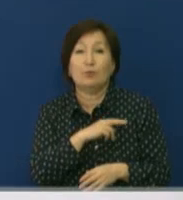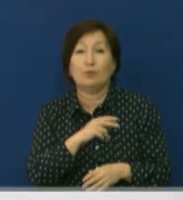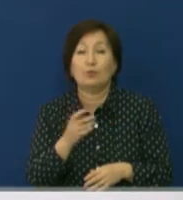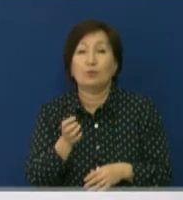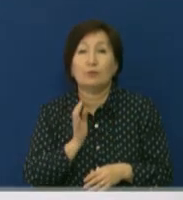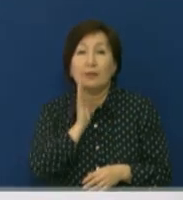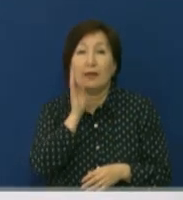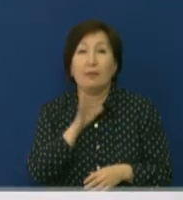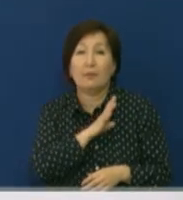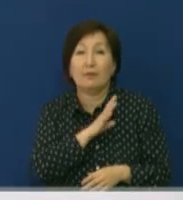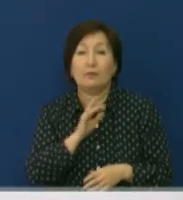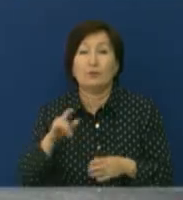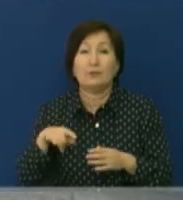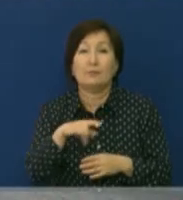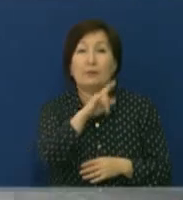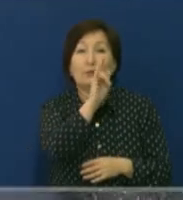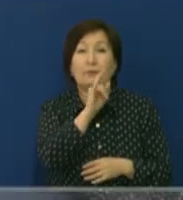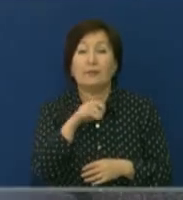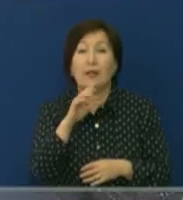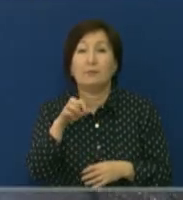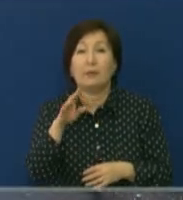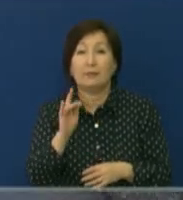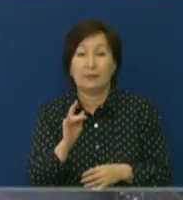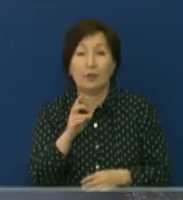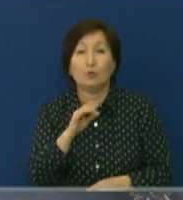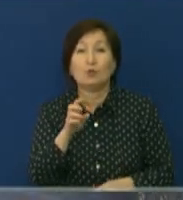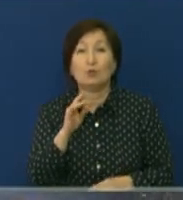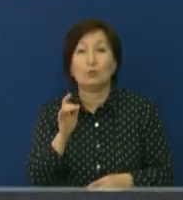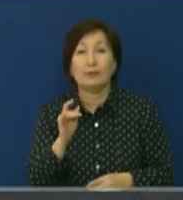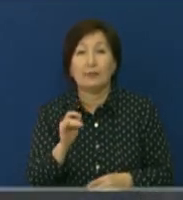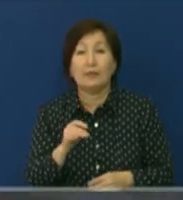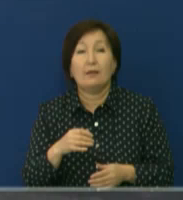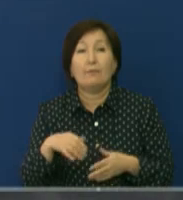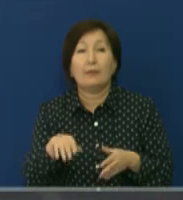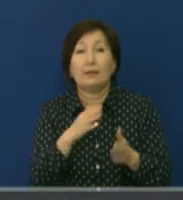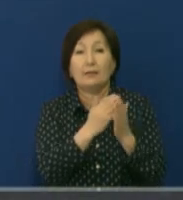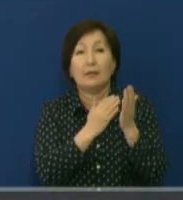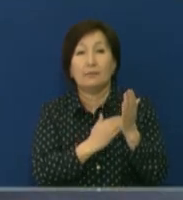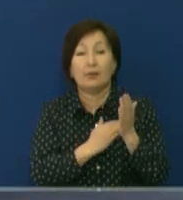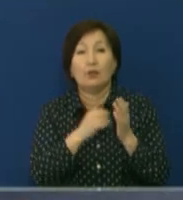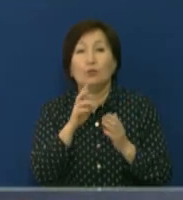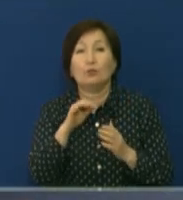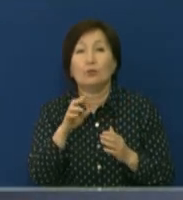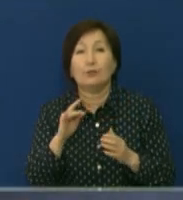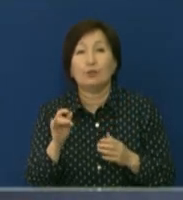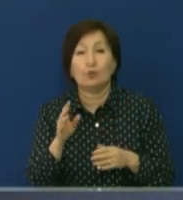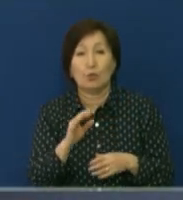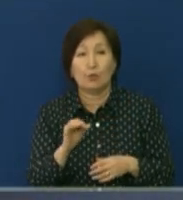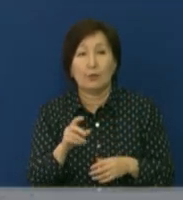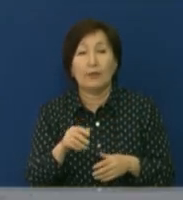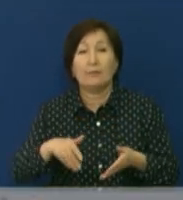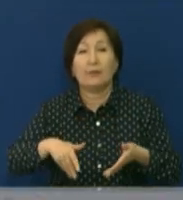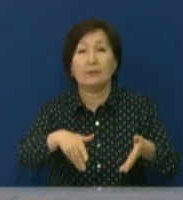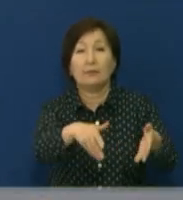самолеты в алматы и нурсултан напомним что в рамках госпрограммы наружу проведён капитальный ремонт взлетно-посадочной полосы